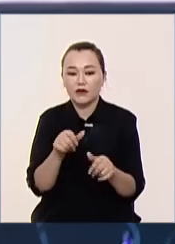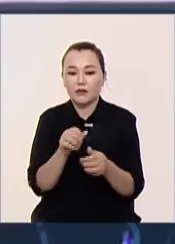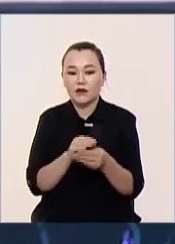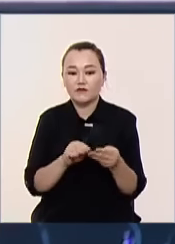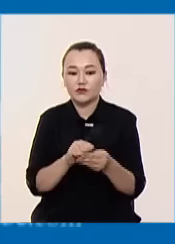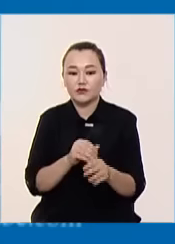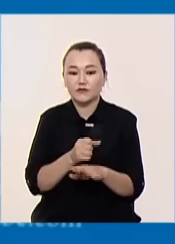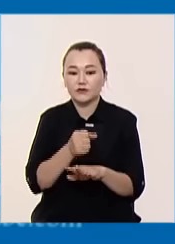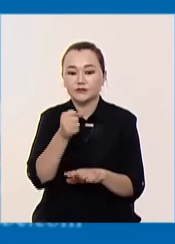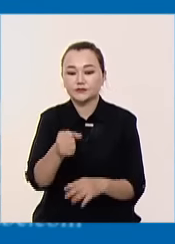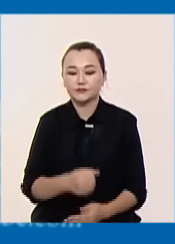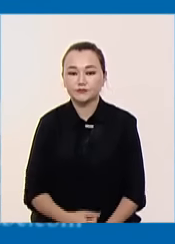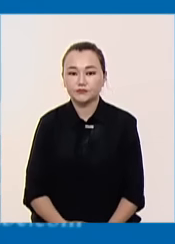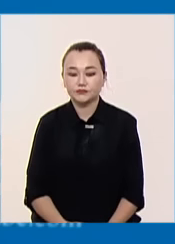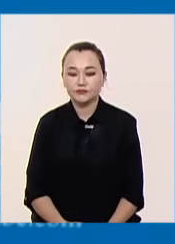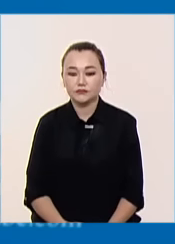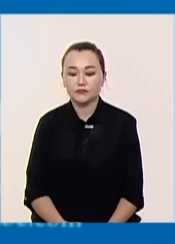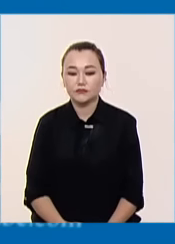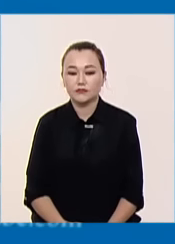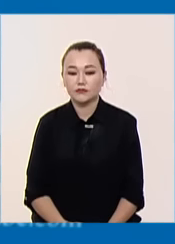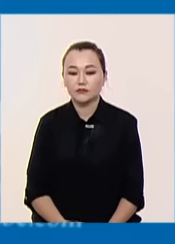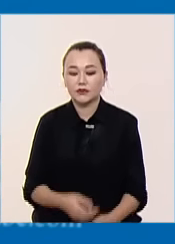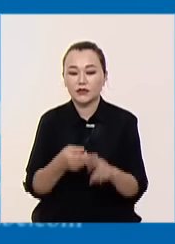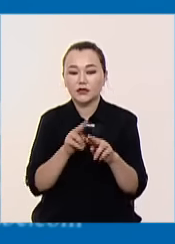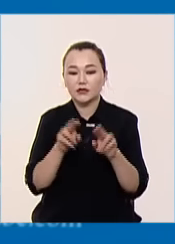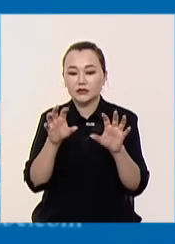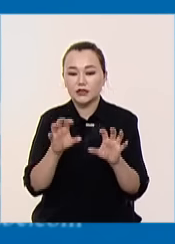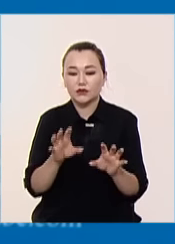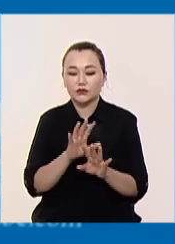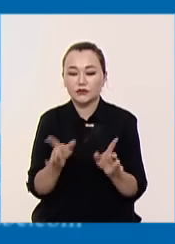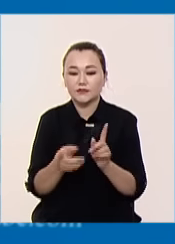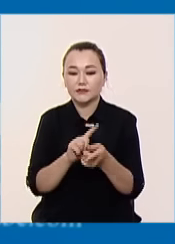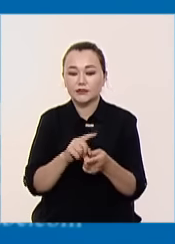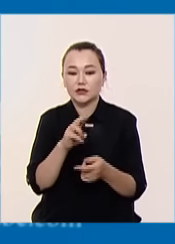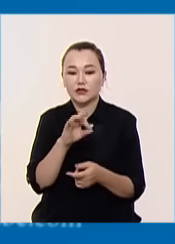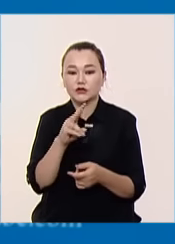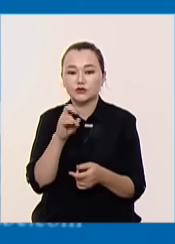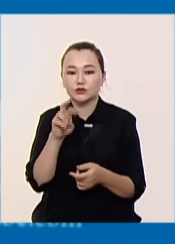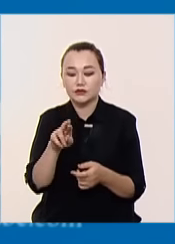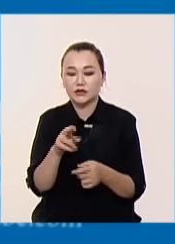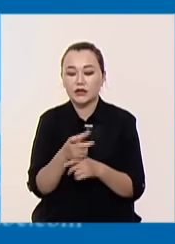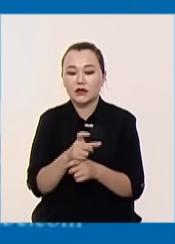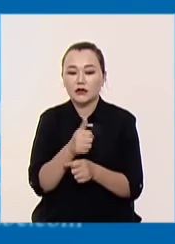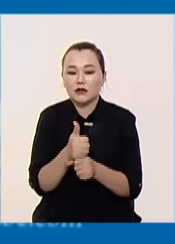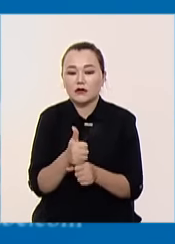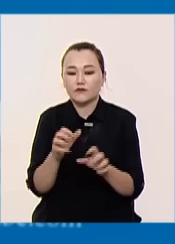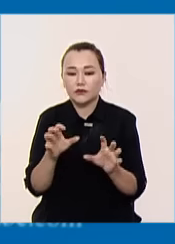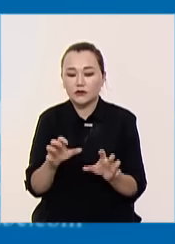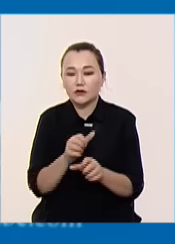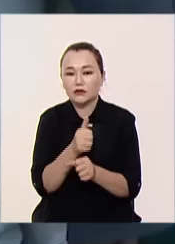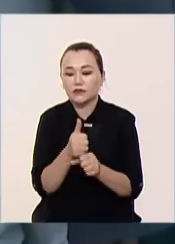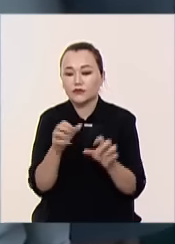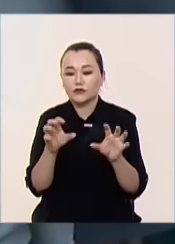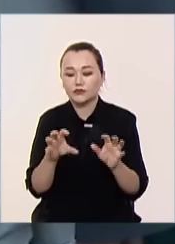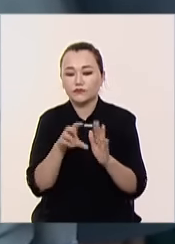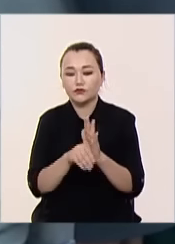выдвижения. По 7-летнему это не законопроект, это будет изменение в Конституцию. Изменение Конституции